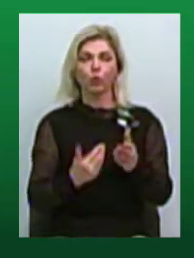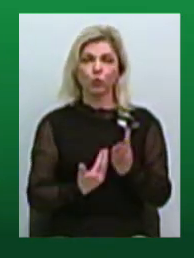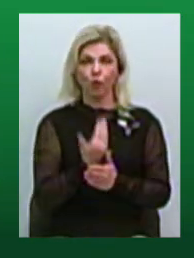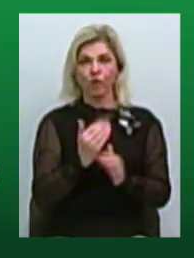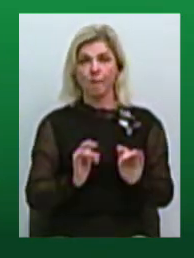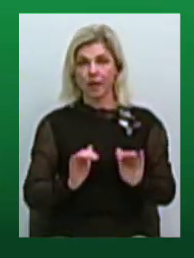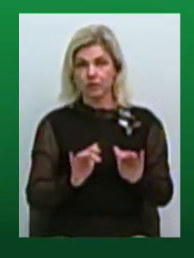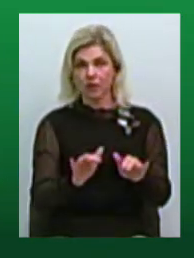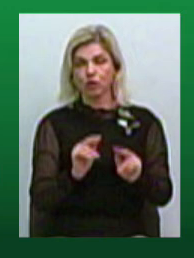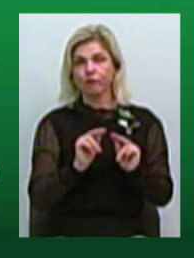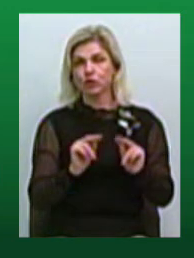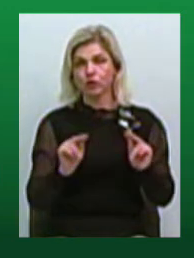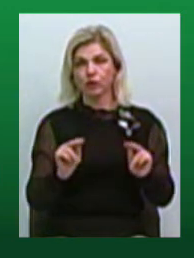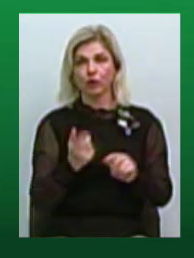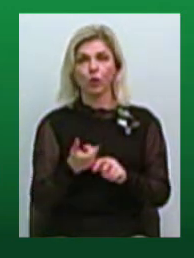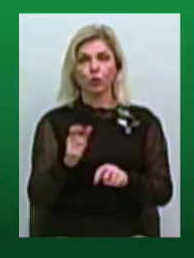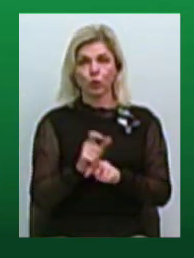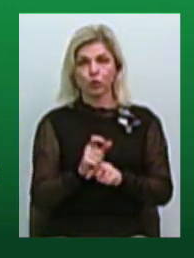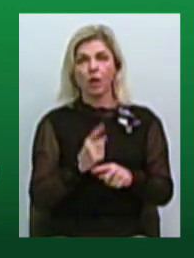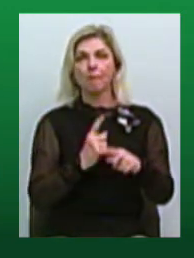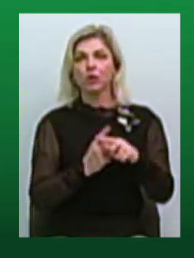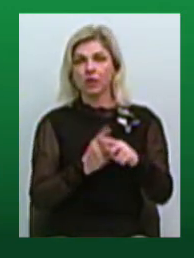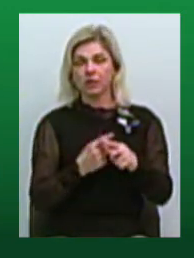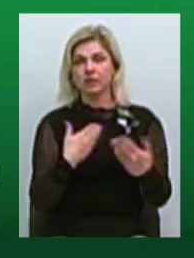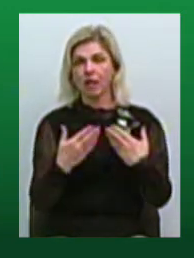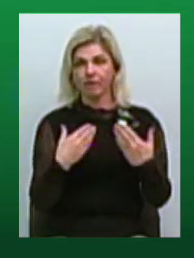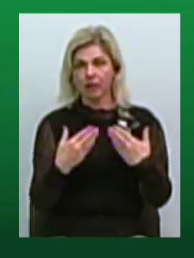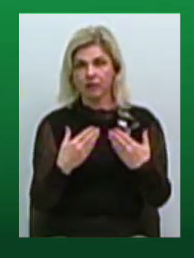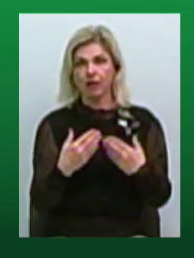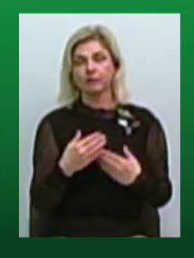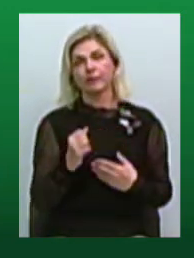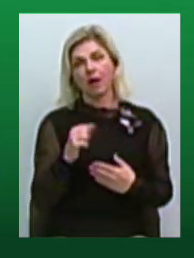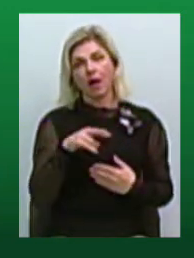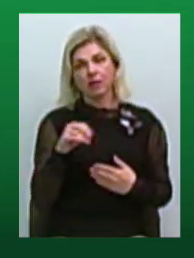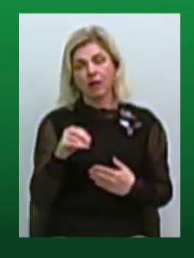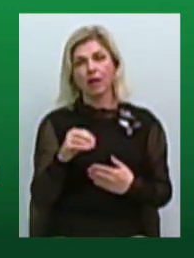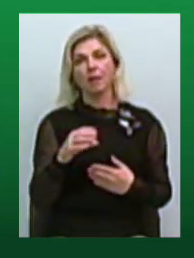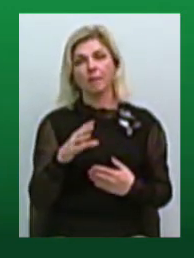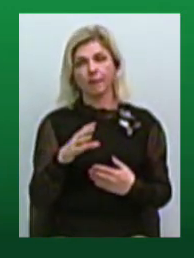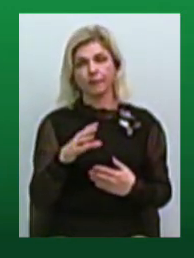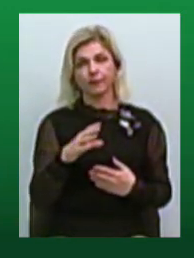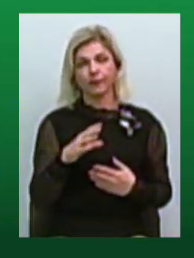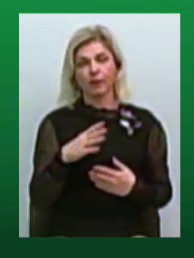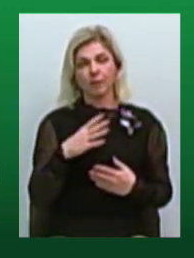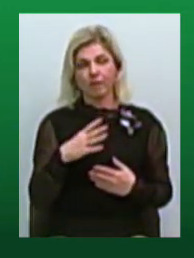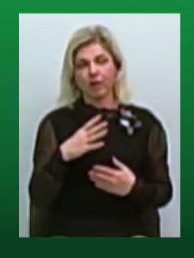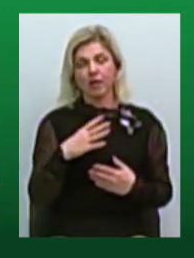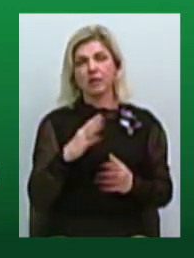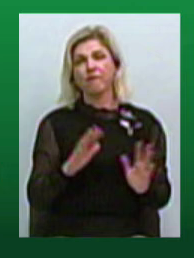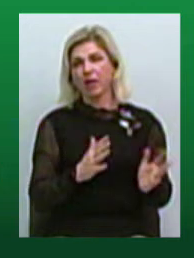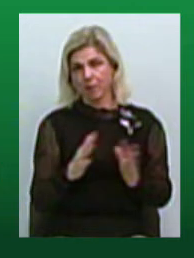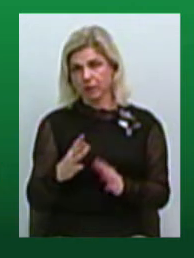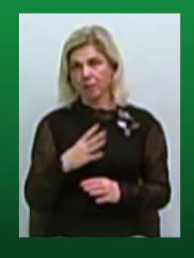процесу вчителі дуже позитивно ставляться, але різні випадки трапляються в плані того,